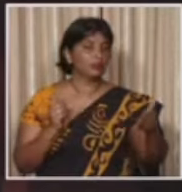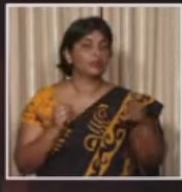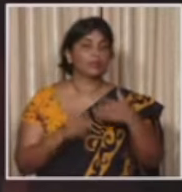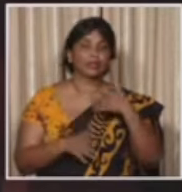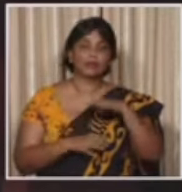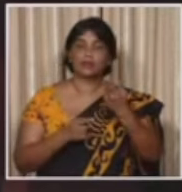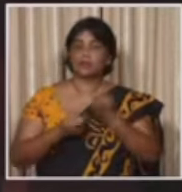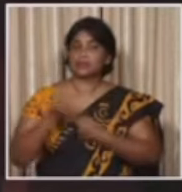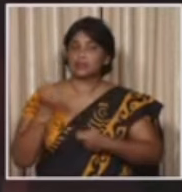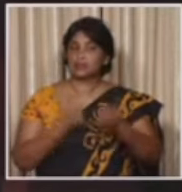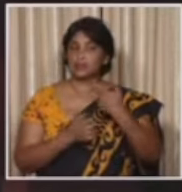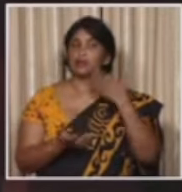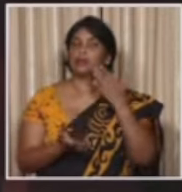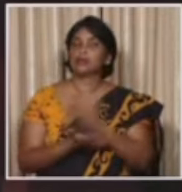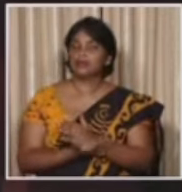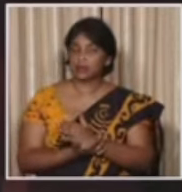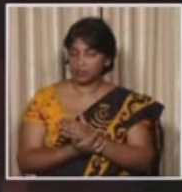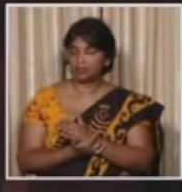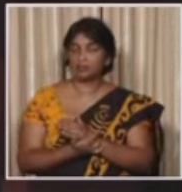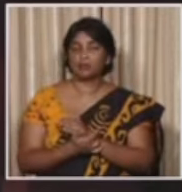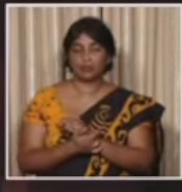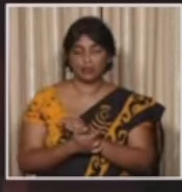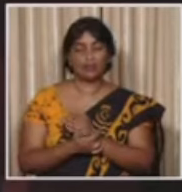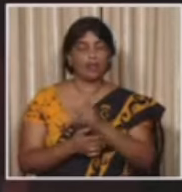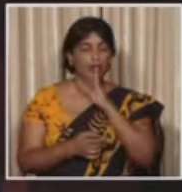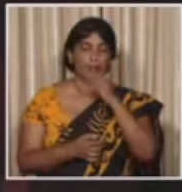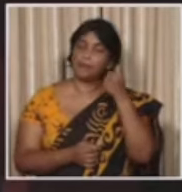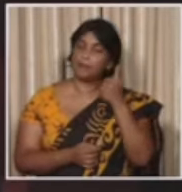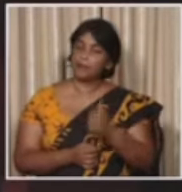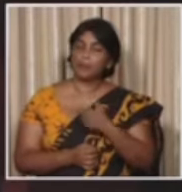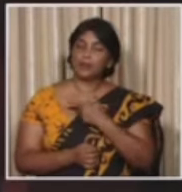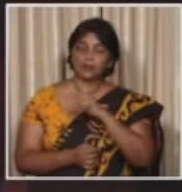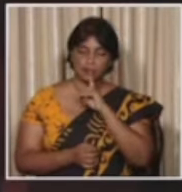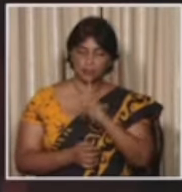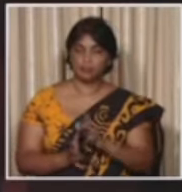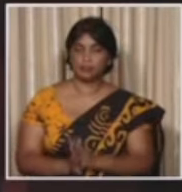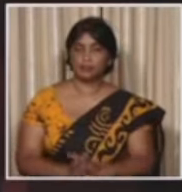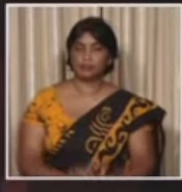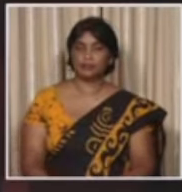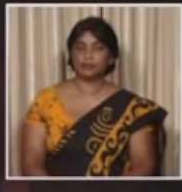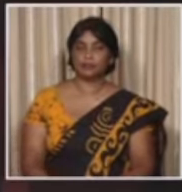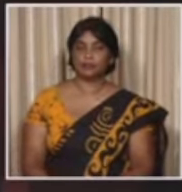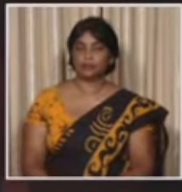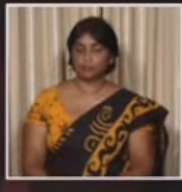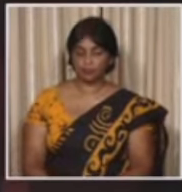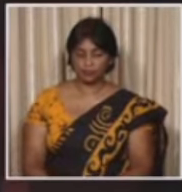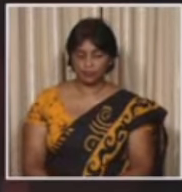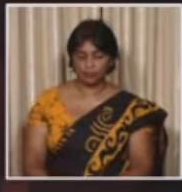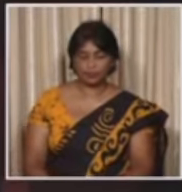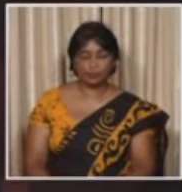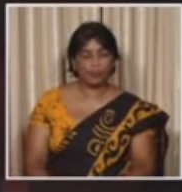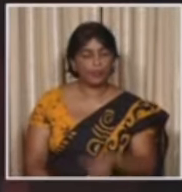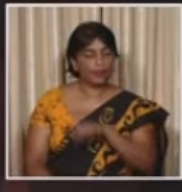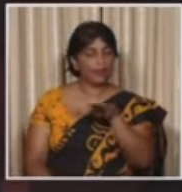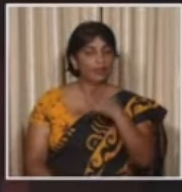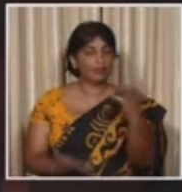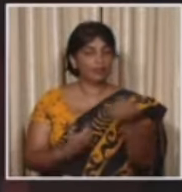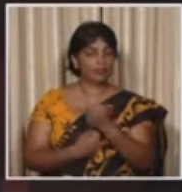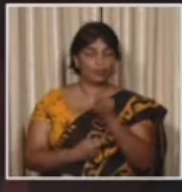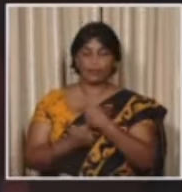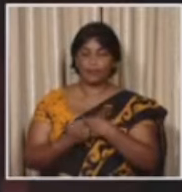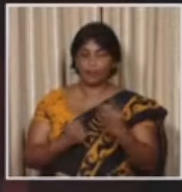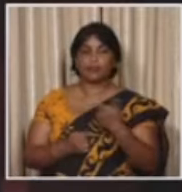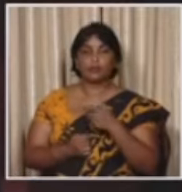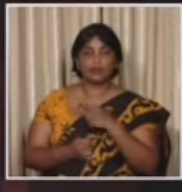දේපළ වෙන්දේසි අත්හිටුවීමට කටයුතු කිරීම වඩා සුදුසුයි අපි යෝජනා කරමු. පරාටේ නීතිය යටතේ